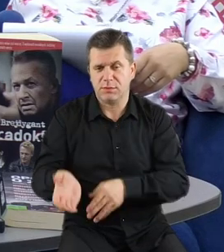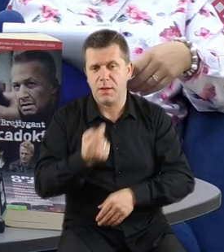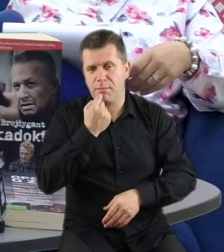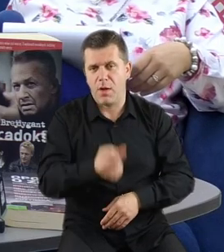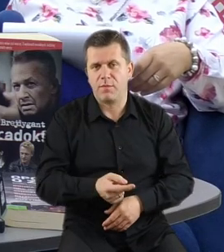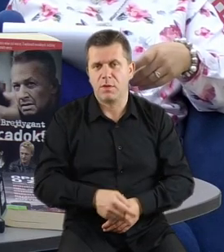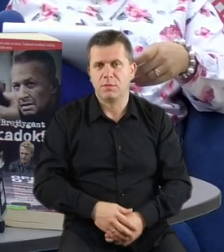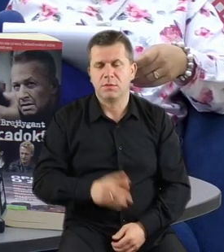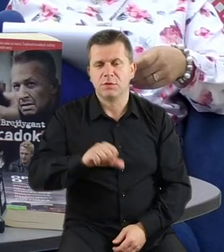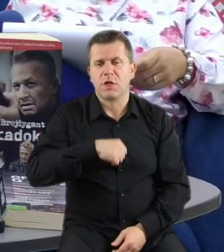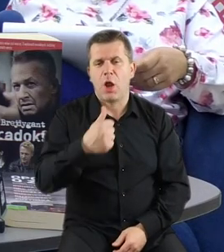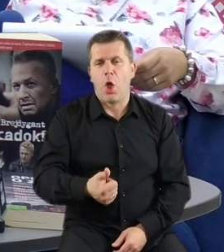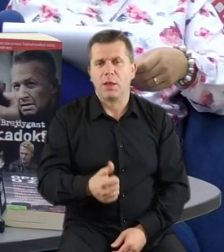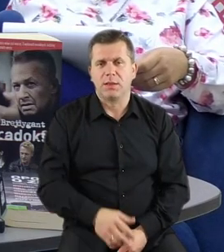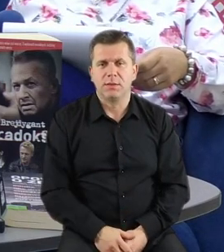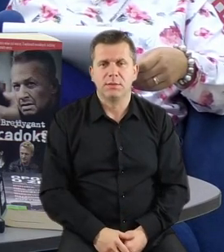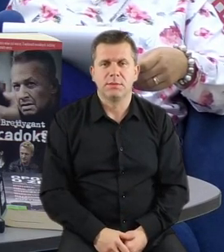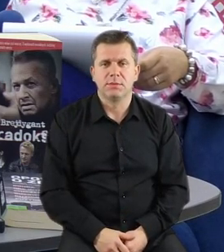się będzie nazywała Sieroty.